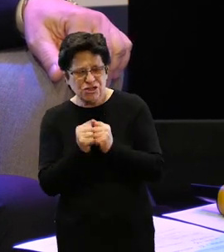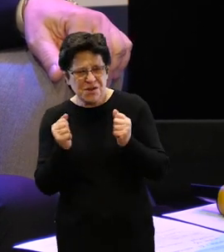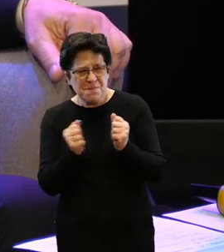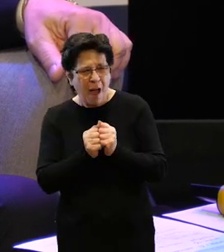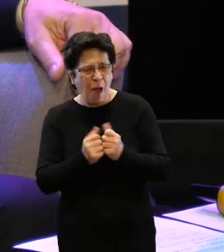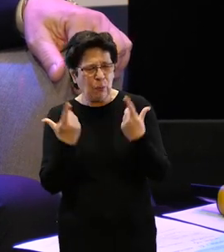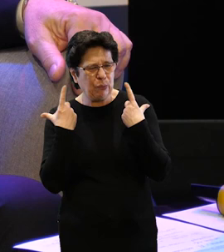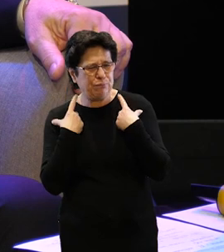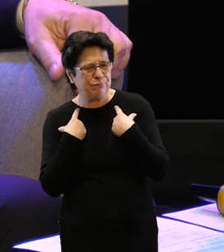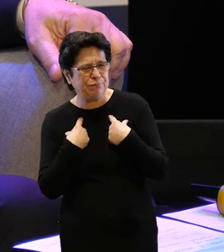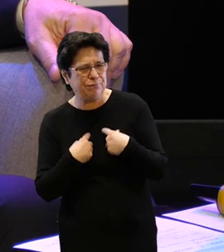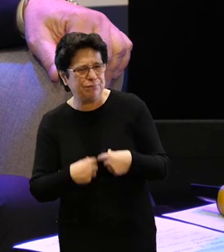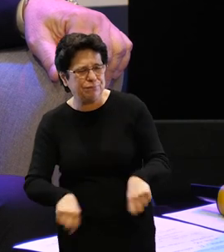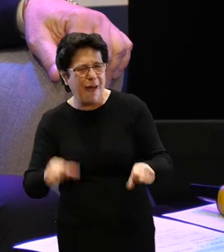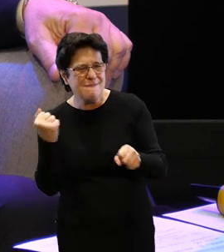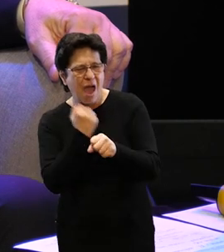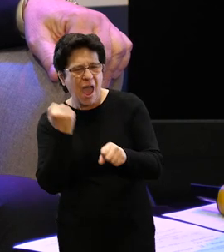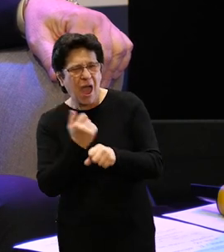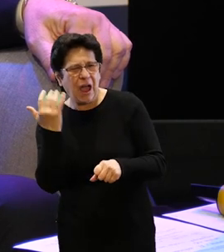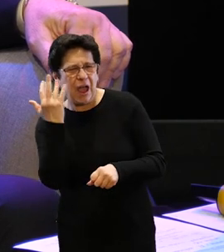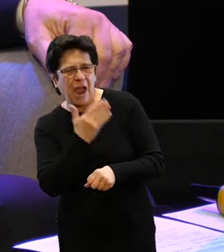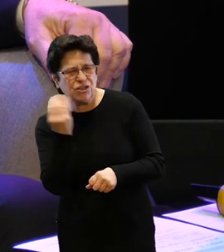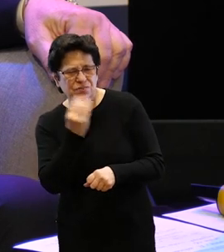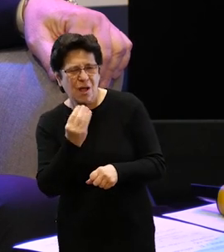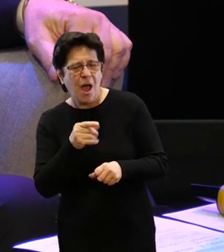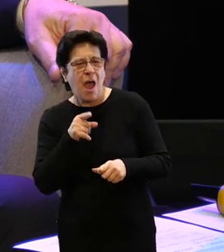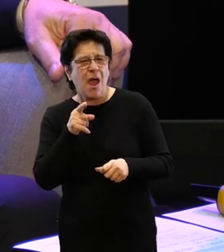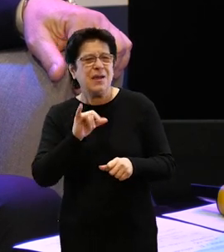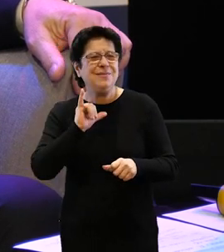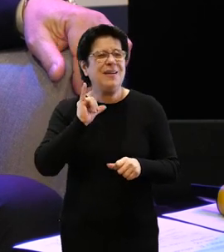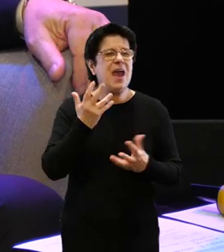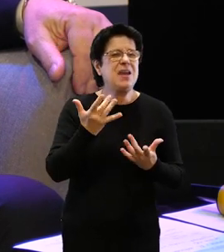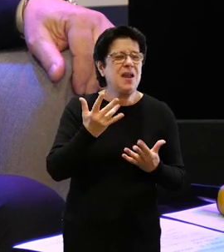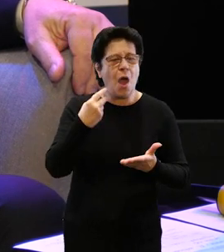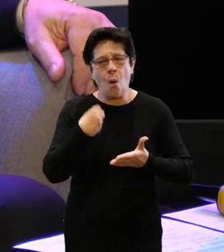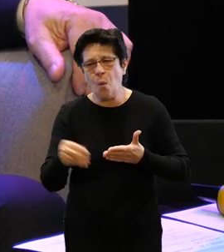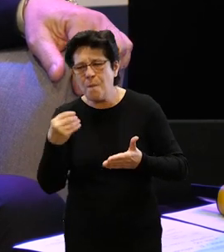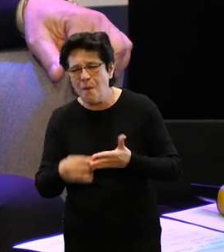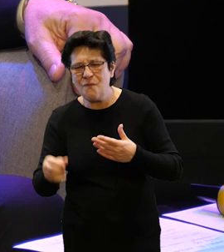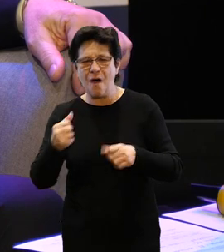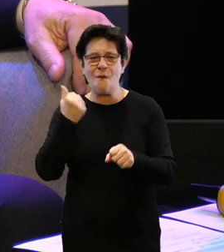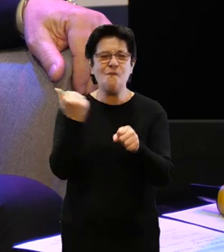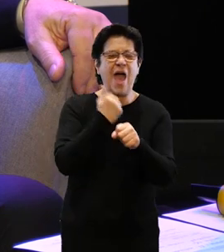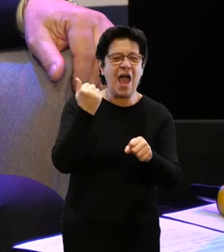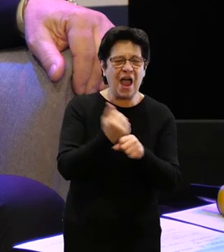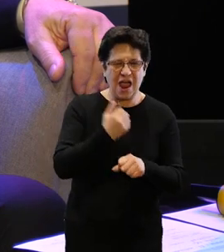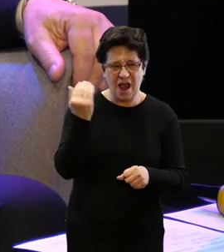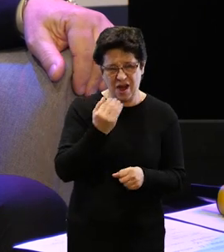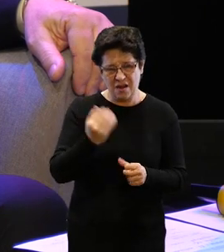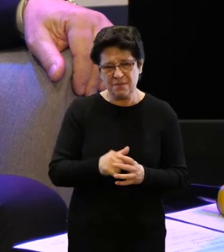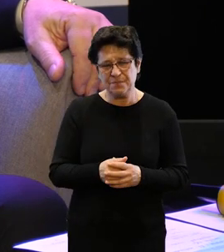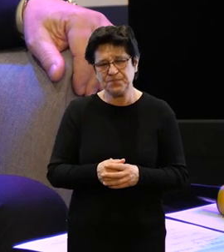węgla i kiedy te były dostawy jakie duże były te dostawy No dzisiaj jeżeli jest taka